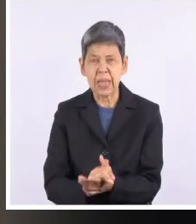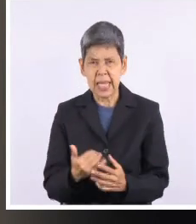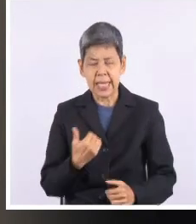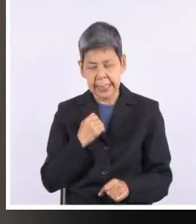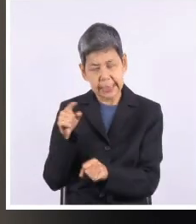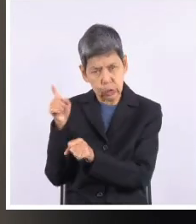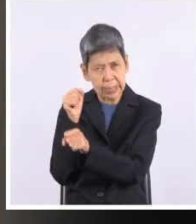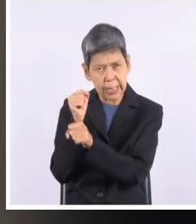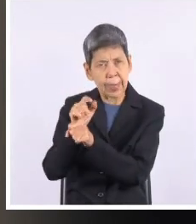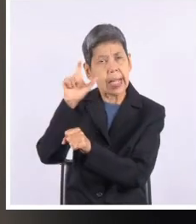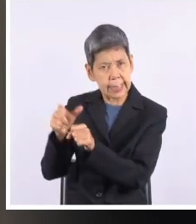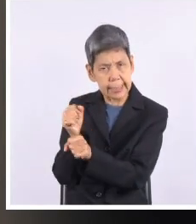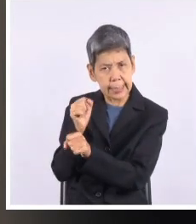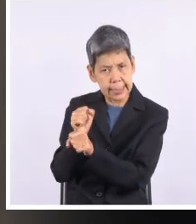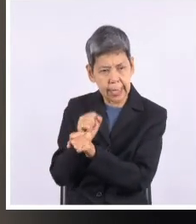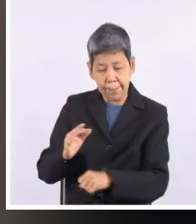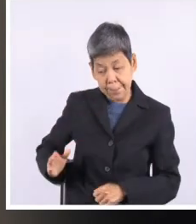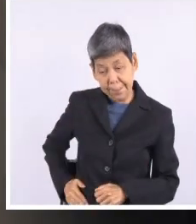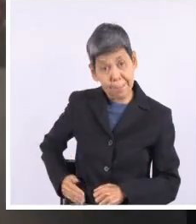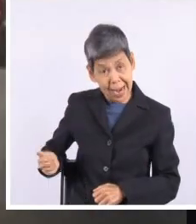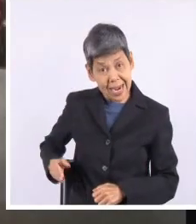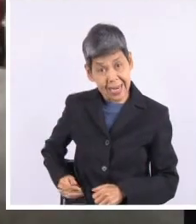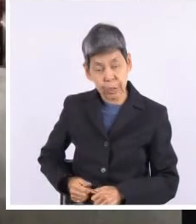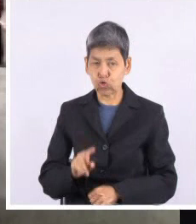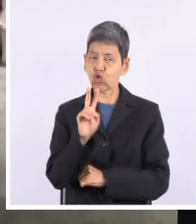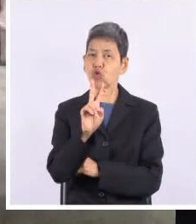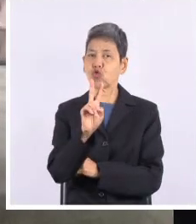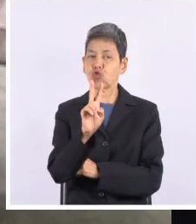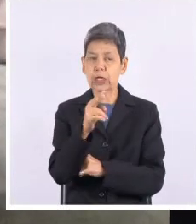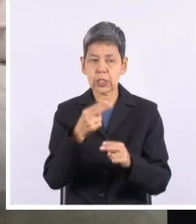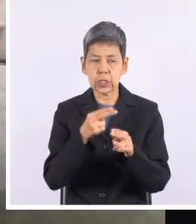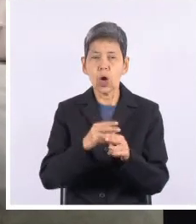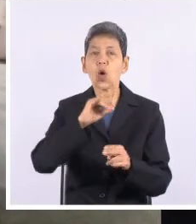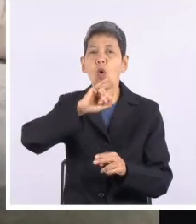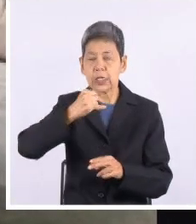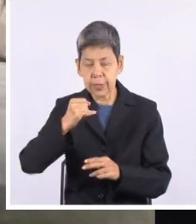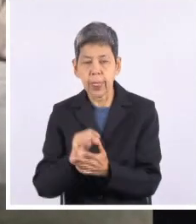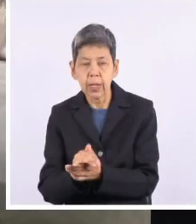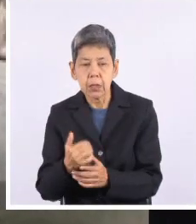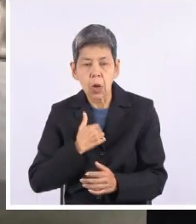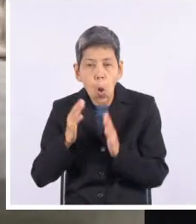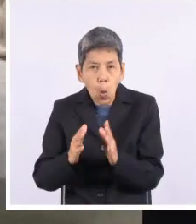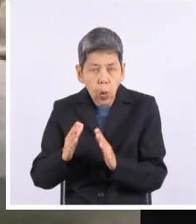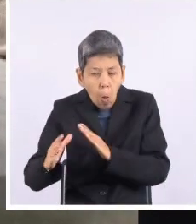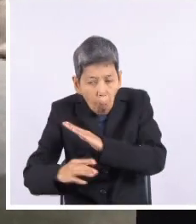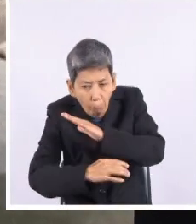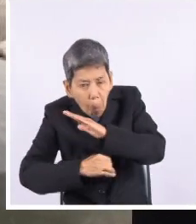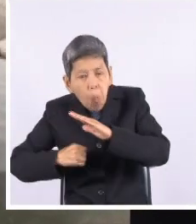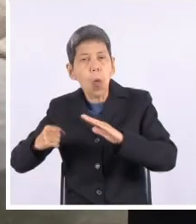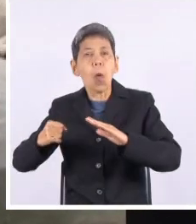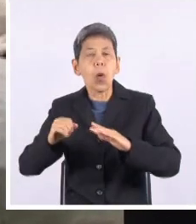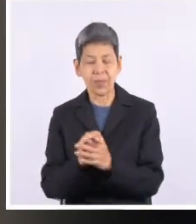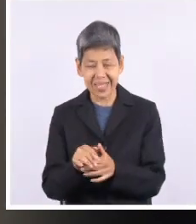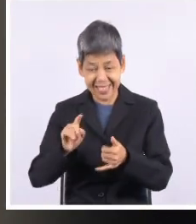กล้าทำงานอยู่ที่อิตาลีโดยที่สุนัขของนาฬิกา 9 2ตัวที่ชื่อว่าโกจิระการ์ด Staffถูกคนร้ายขโมยไปนะครับ